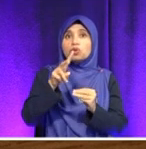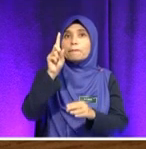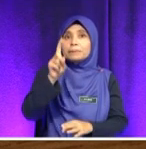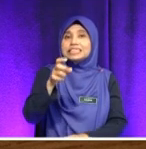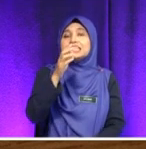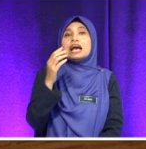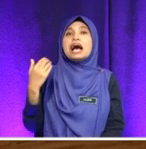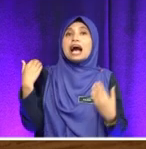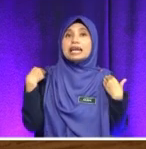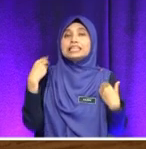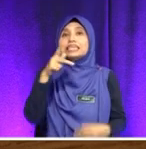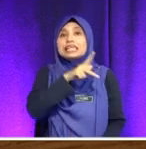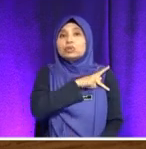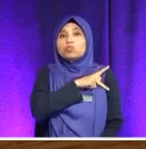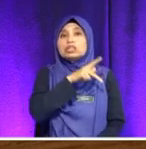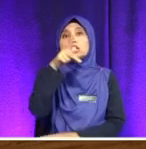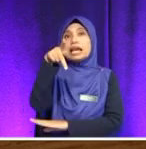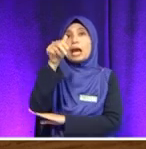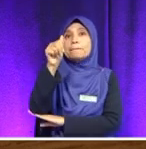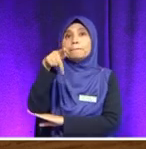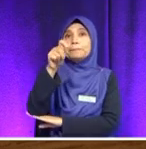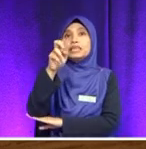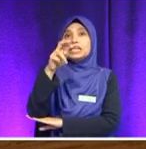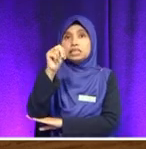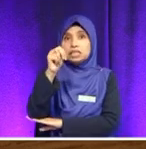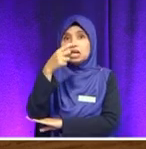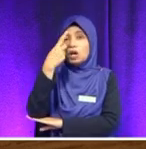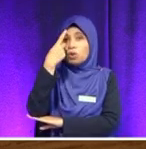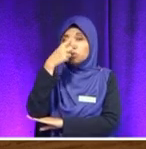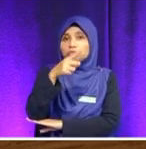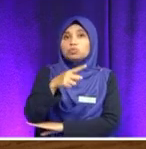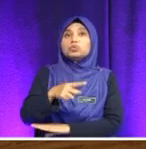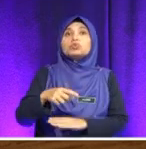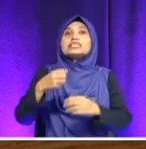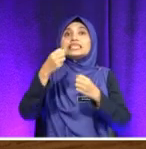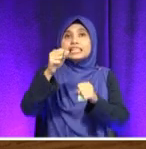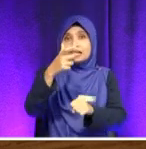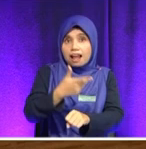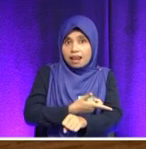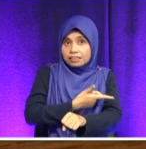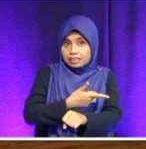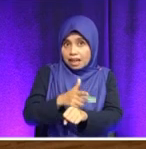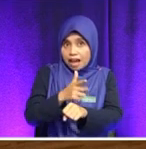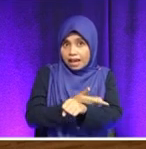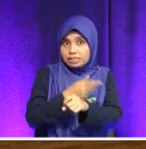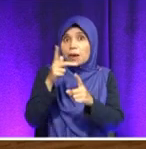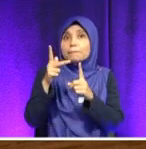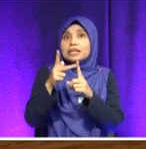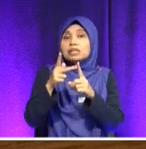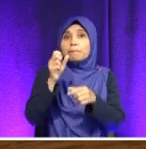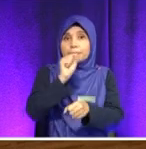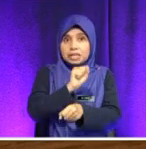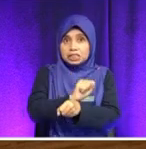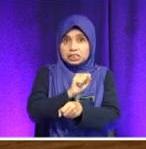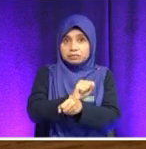kita panggil sebagai penyelia. Okey, tugas dia adalah untuk mengendalikan latihan kepada staf. Okey, menyelia pramu saji,